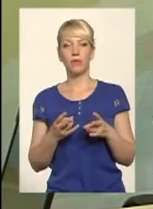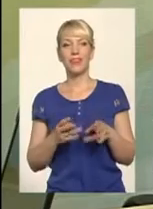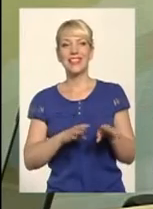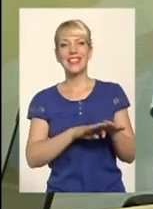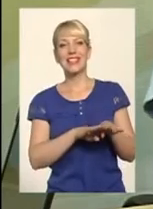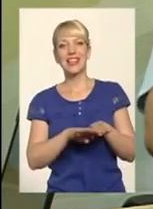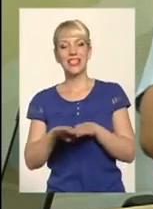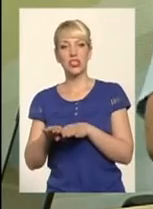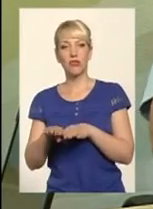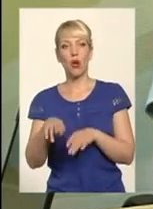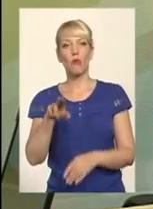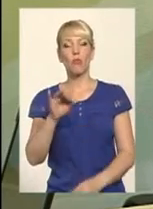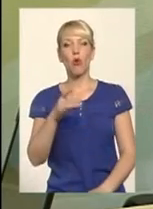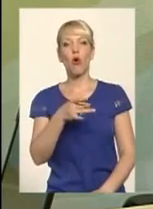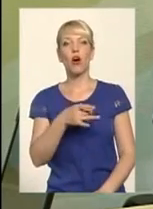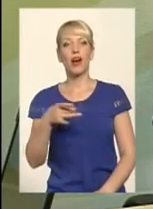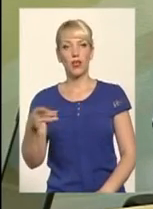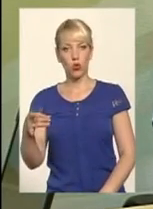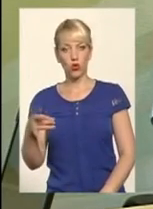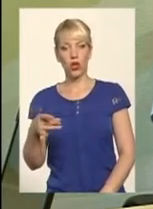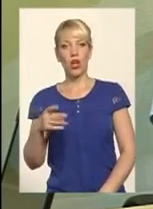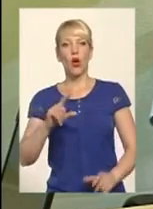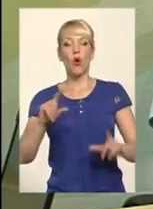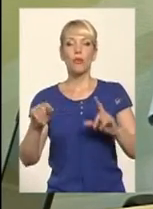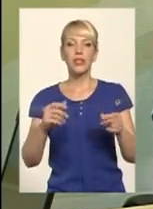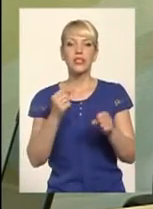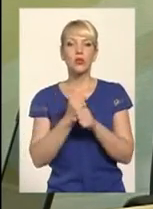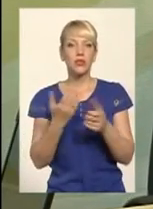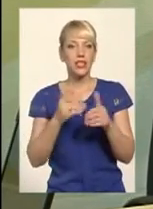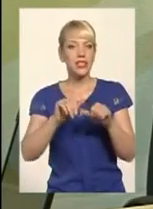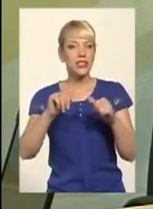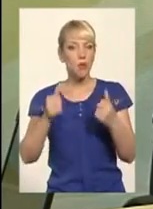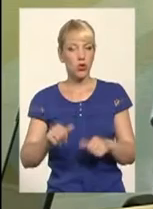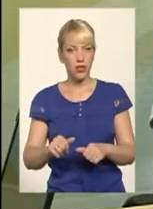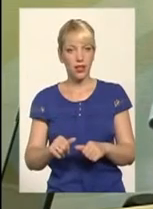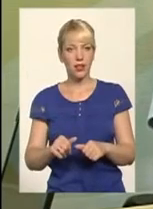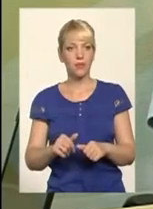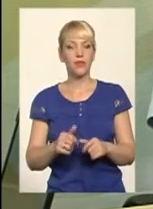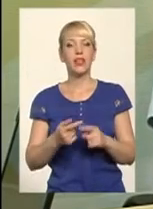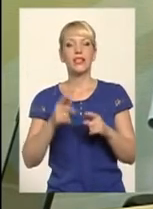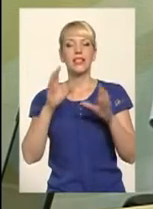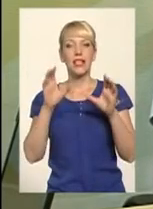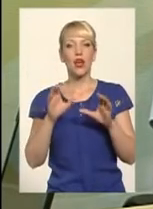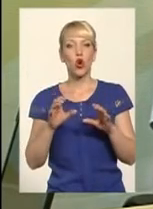стандартизовувати якийсь, скажімо, по району, там, об'їхати, якийсь виробити модель. Це вже, скажімо, додатково до законодавчих актів.